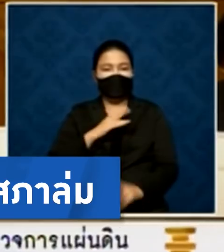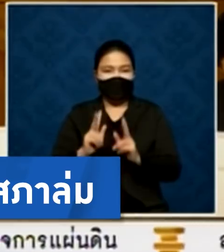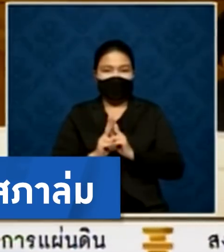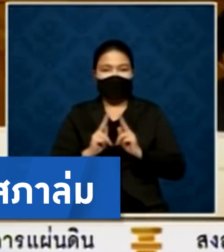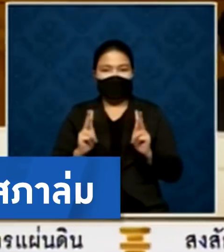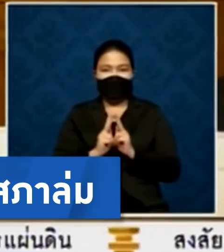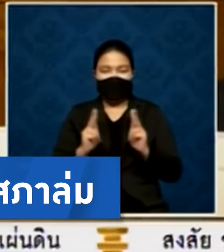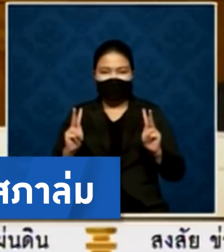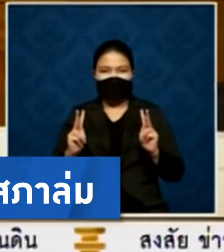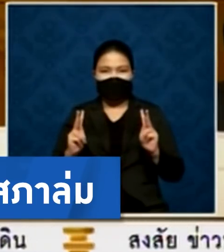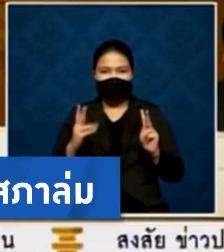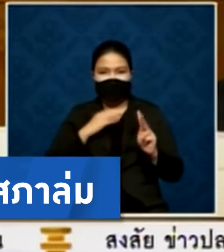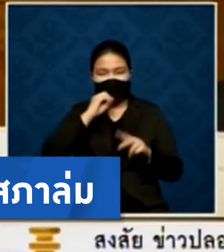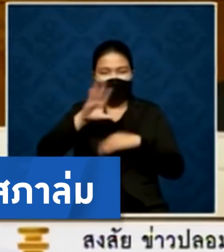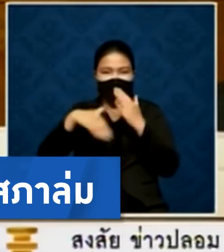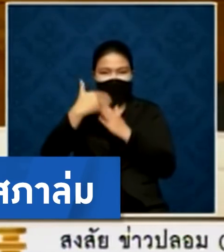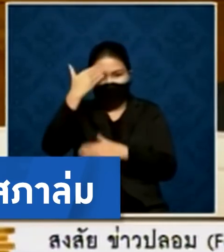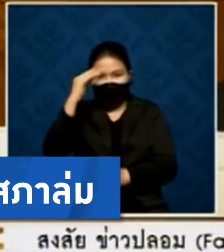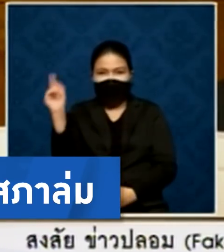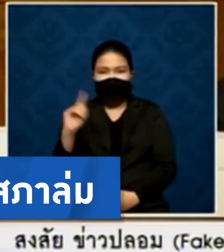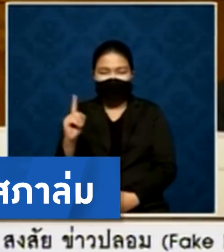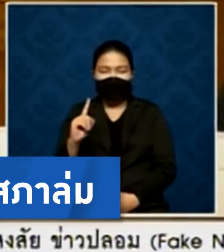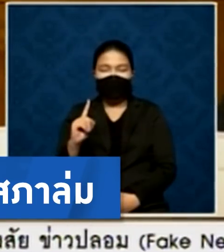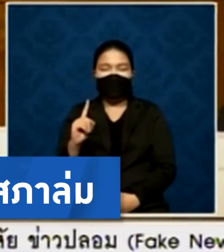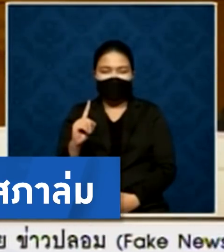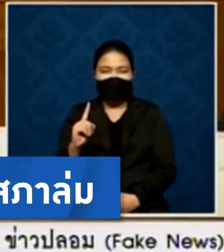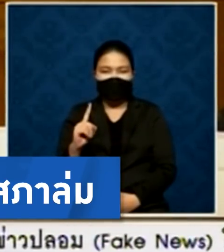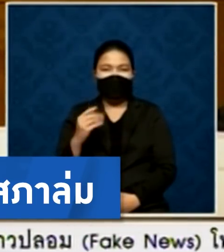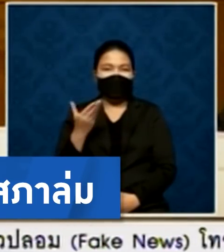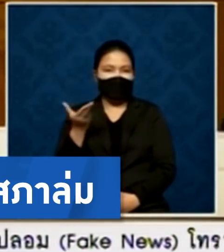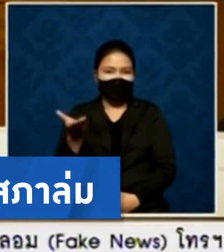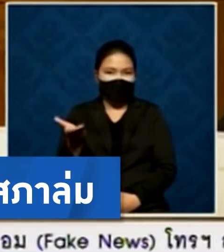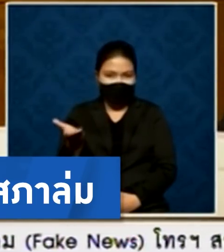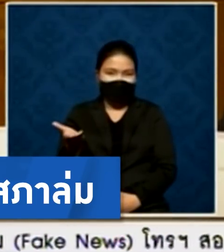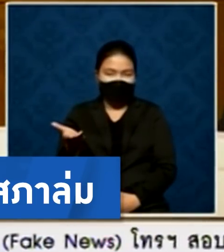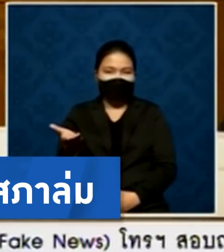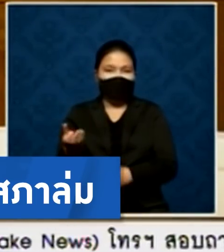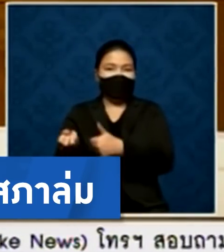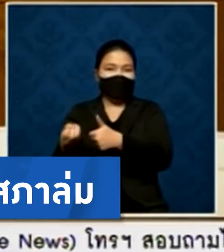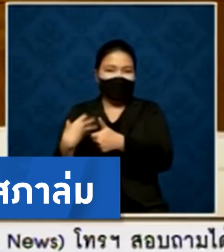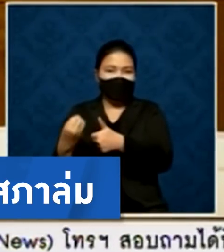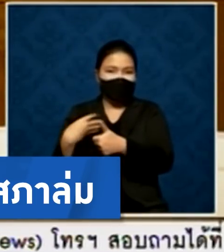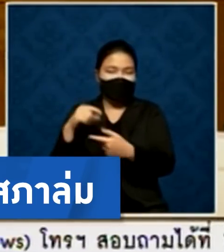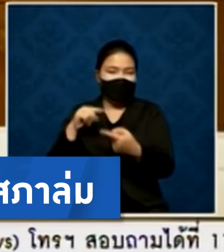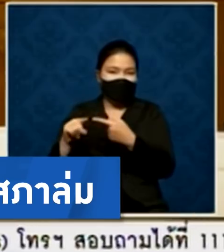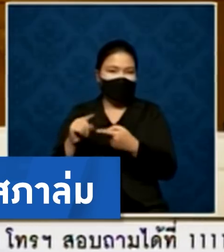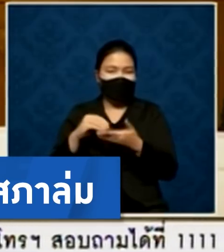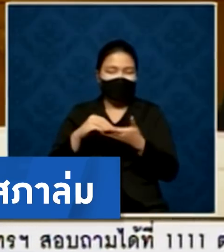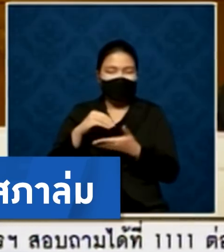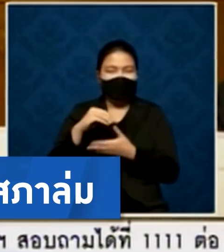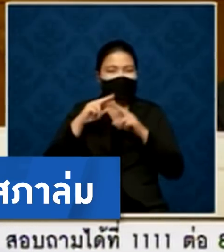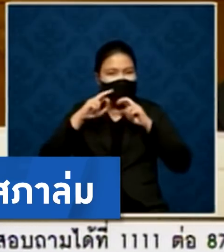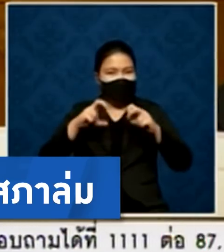สนับสนุนที่มีการขุดคลองไทยนะครับมาในจังหวัดกระบี่จังหวัดท่ามกลางจังหวัดพัทลุงจังหวัดนครศรีธรรมราชแล้วก็จังหวัด